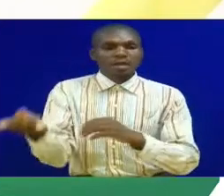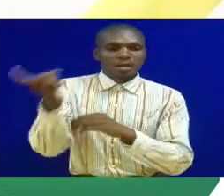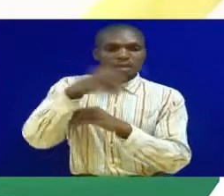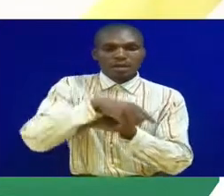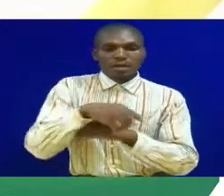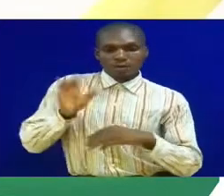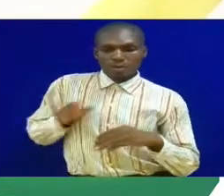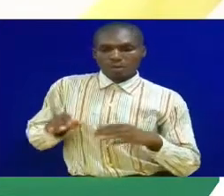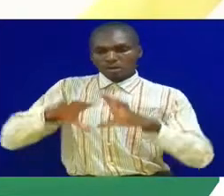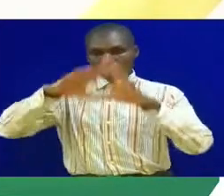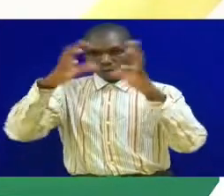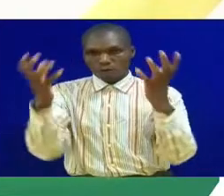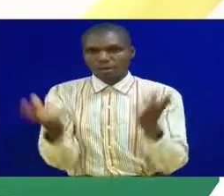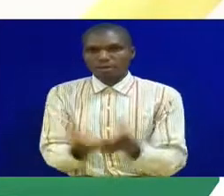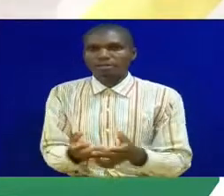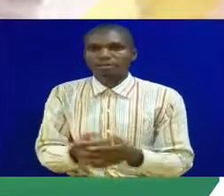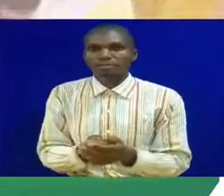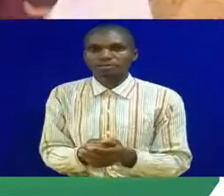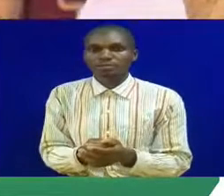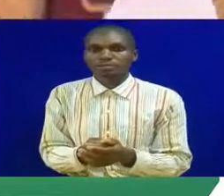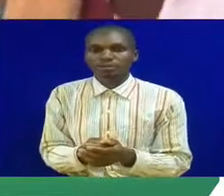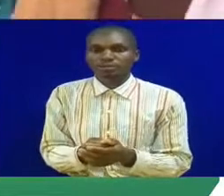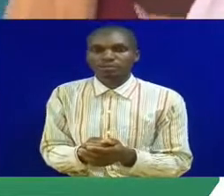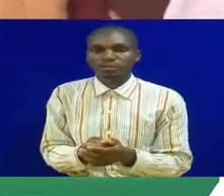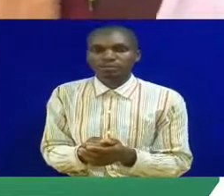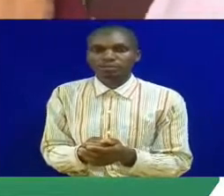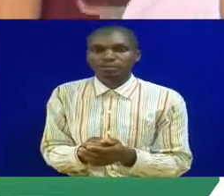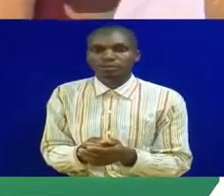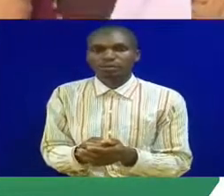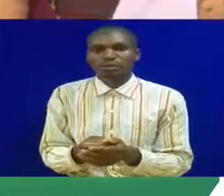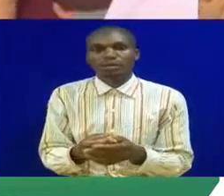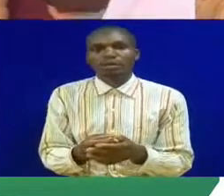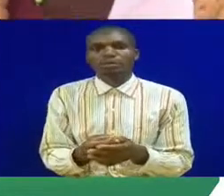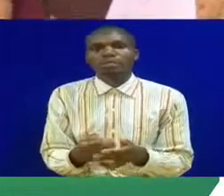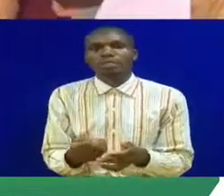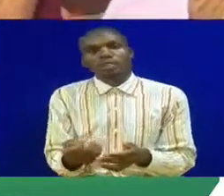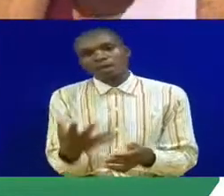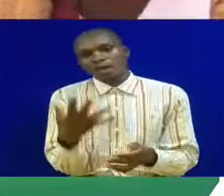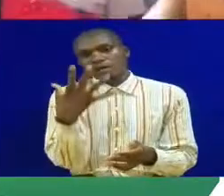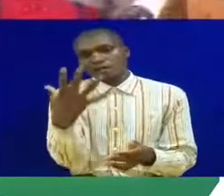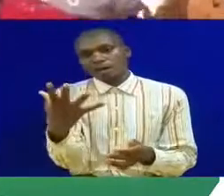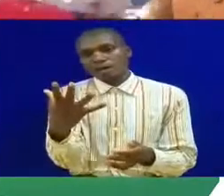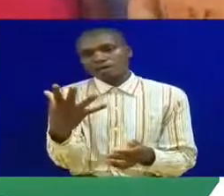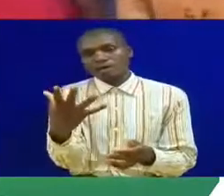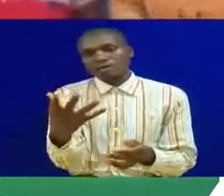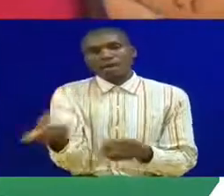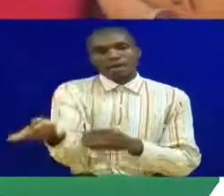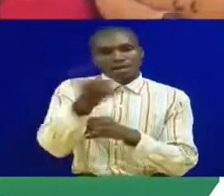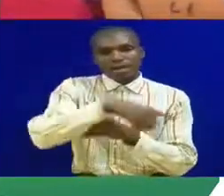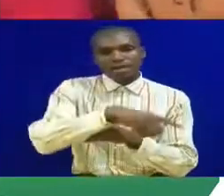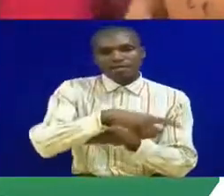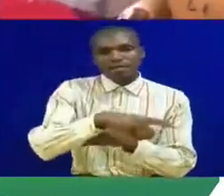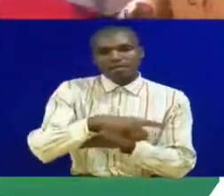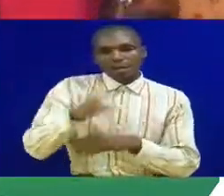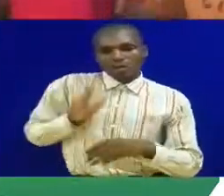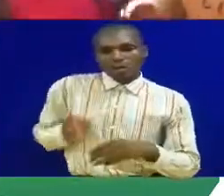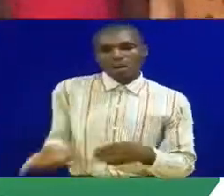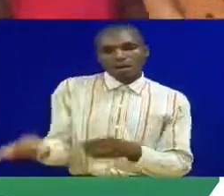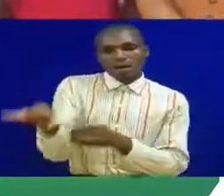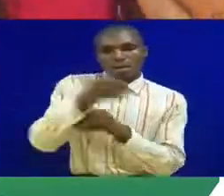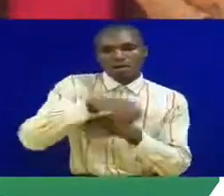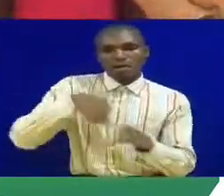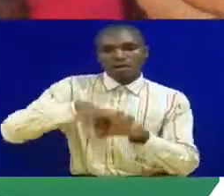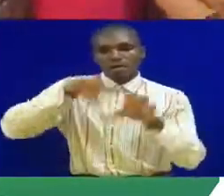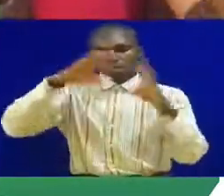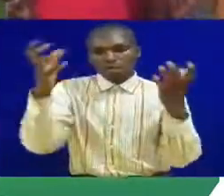Steven Norboti was Sentura, Yuikrano. Ambatu Kata no Wakarit Koriavasubati and Sengima, International Women's Day,